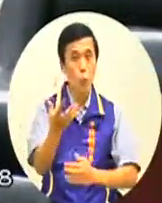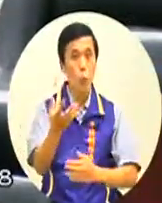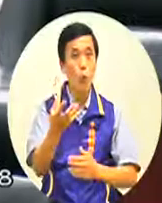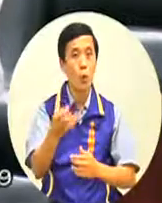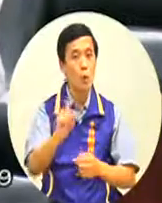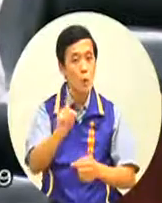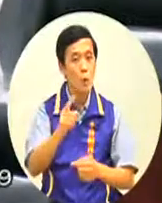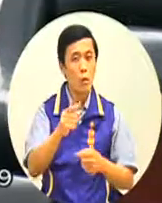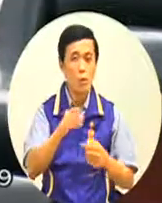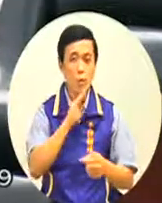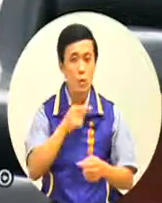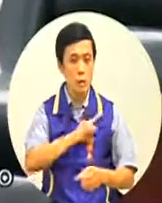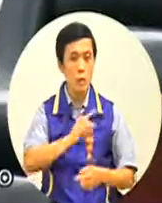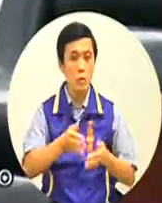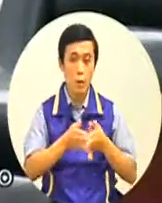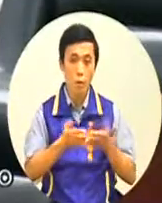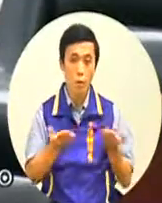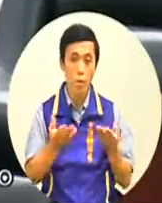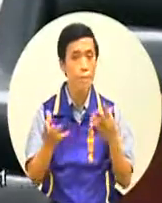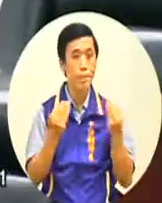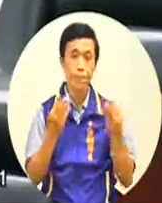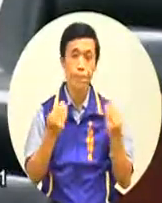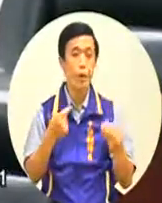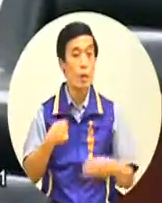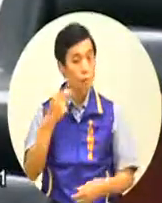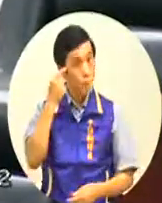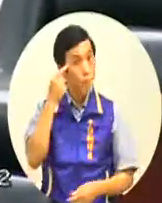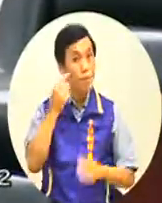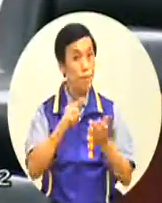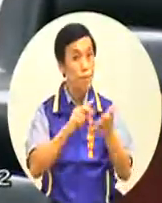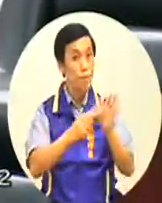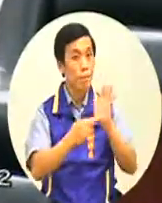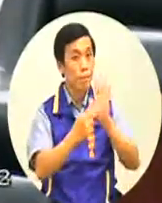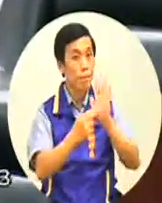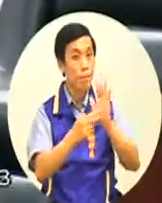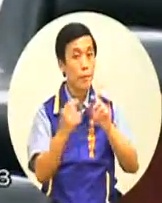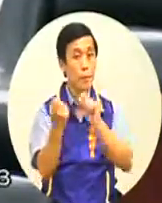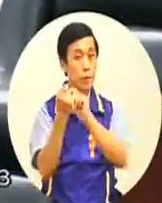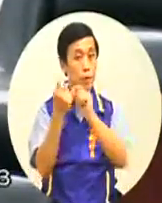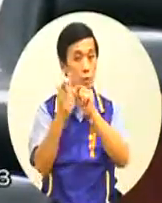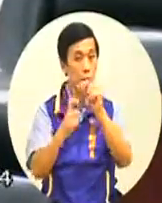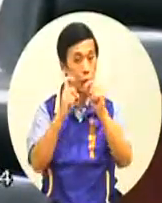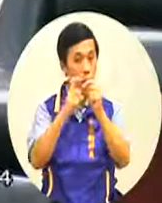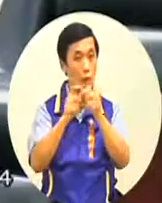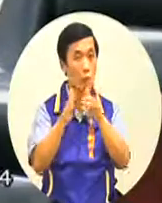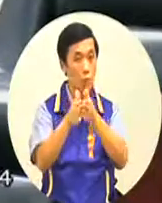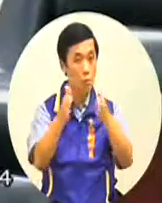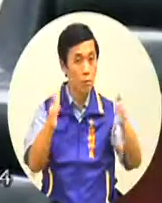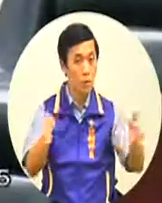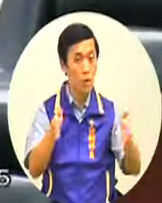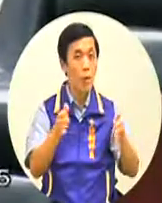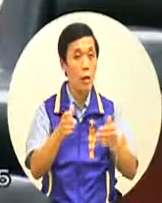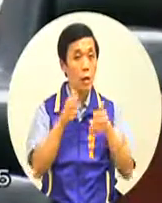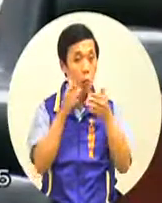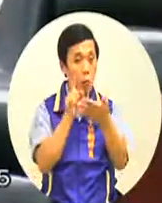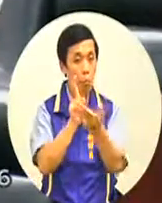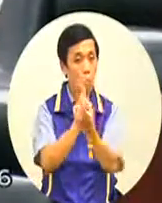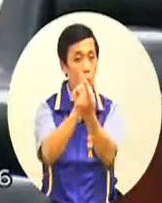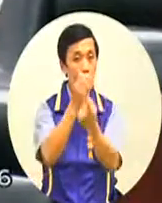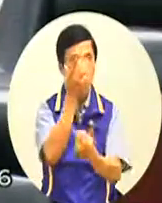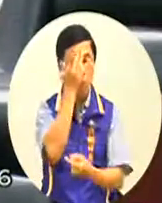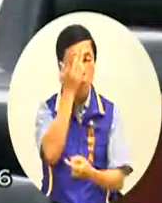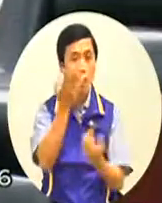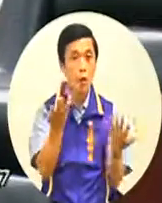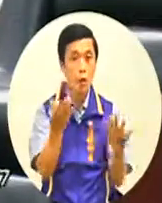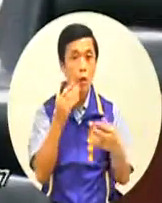实我还是要必须要去表达说，其实这十几年来问题还是就是说比例上没有